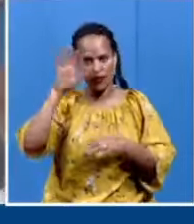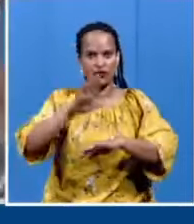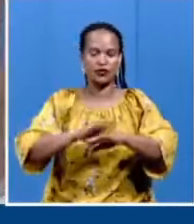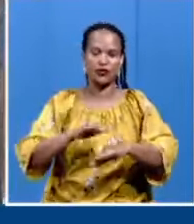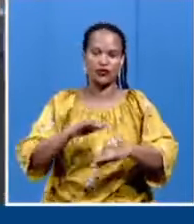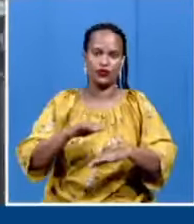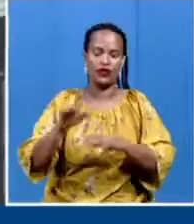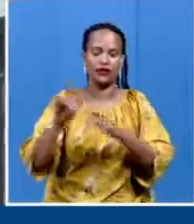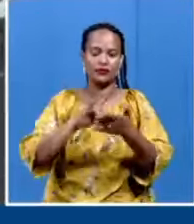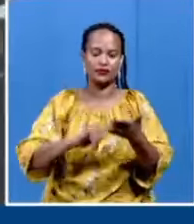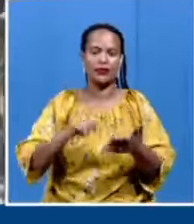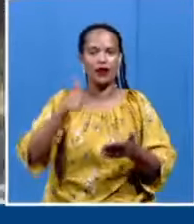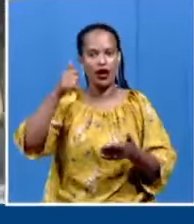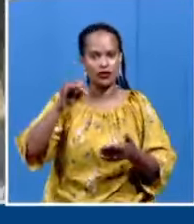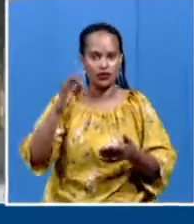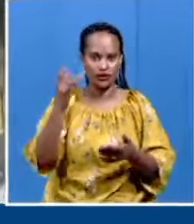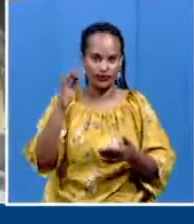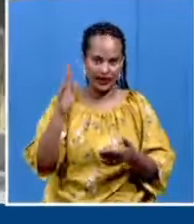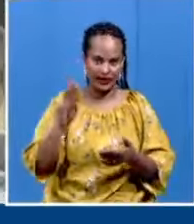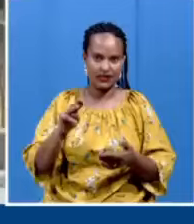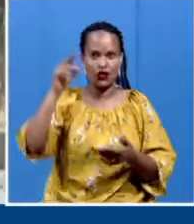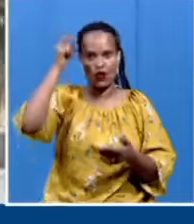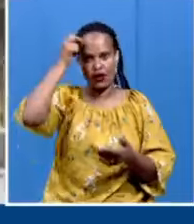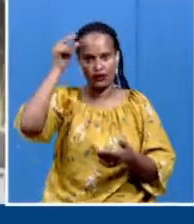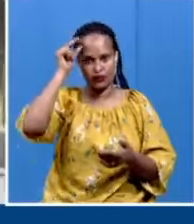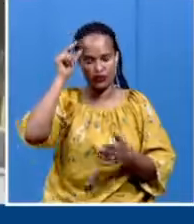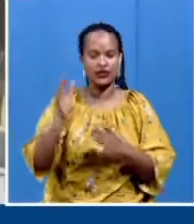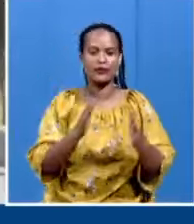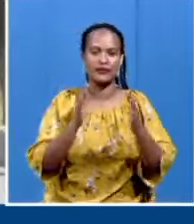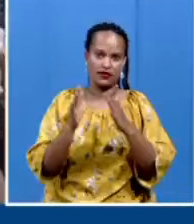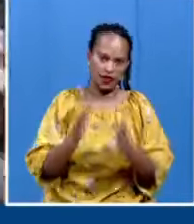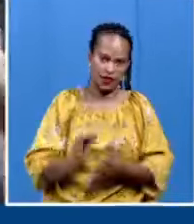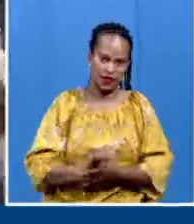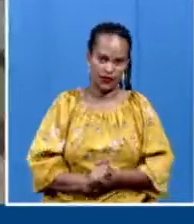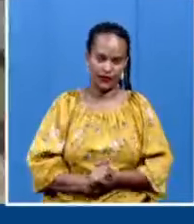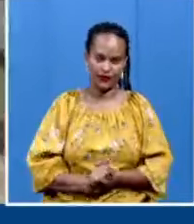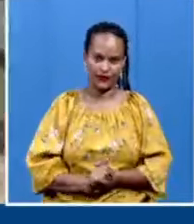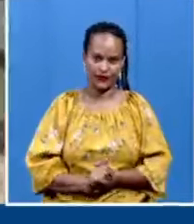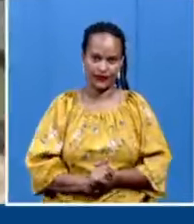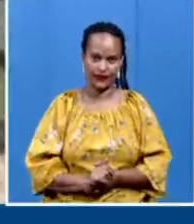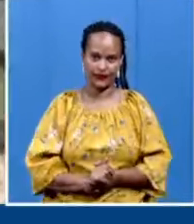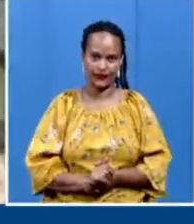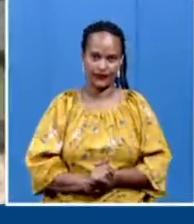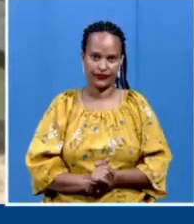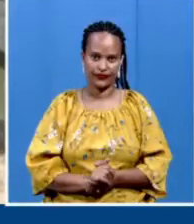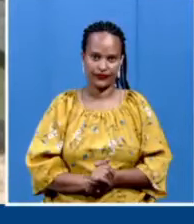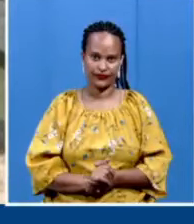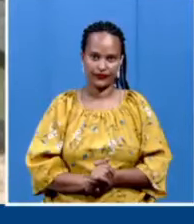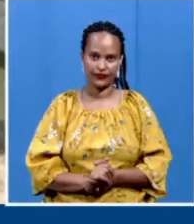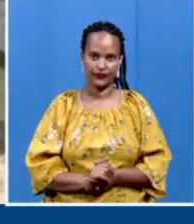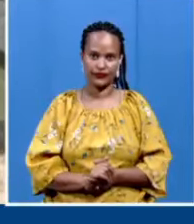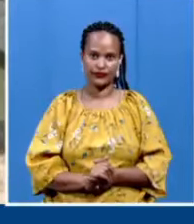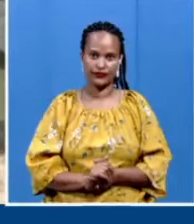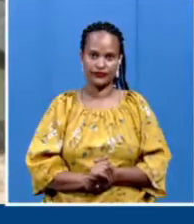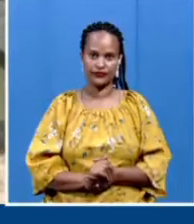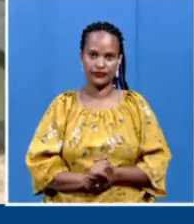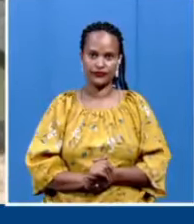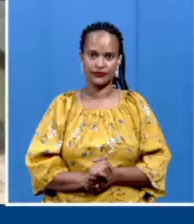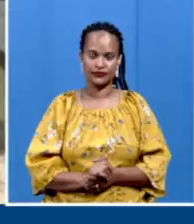ፀዊዖም ከም ፀብጻብ ኣሶሽትድ ፕረስ ወያንተ ብዙነህ ከም ዘዋደዶ።